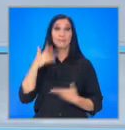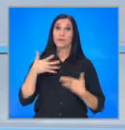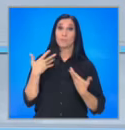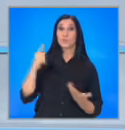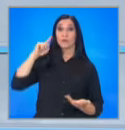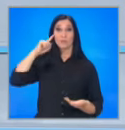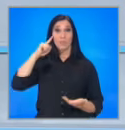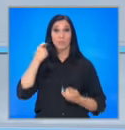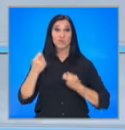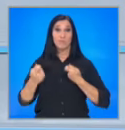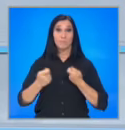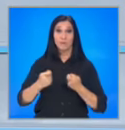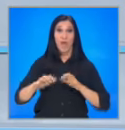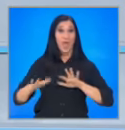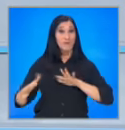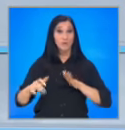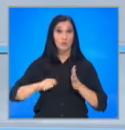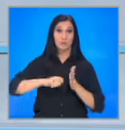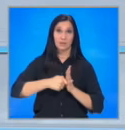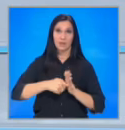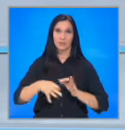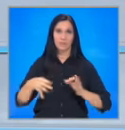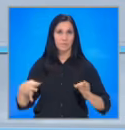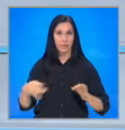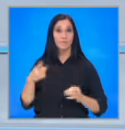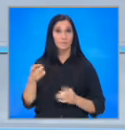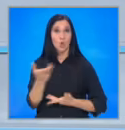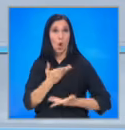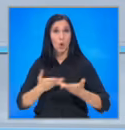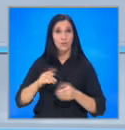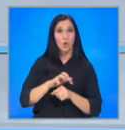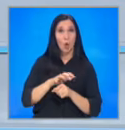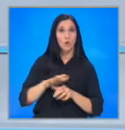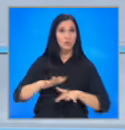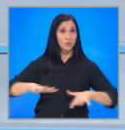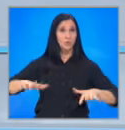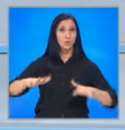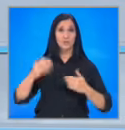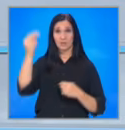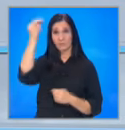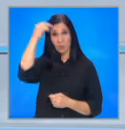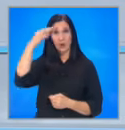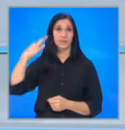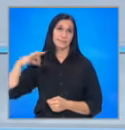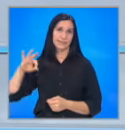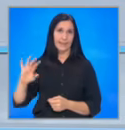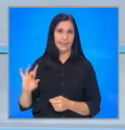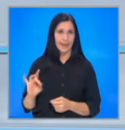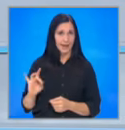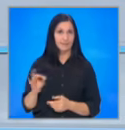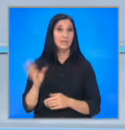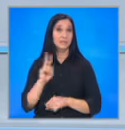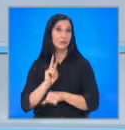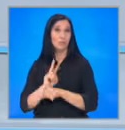поиска становище от бизнеса за евентуално затягане на мерките. Той обсъди COVID-ситуацията у нас и с президента Радев.